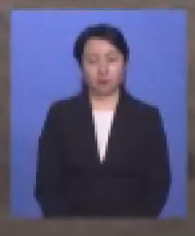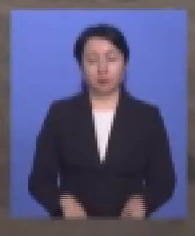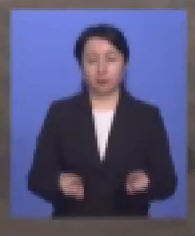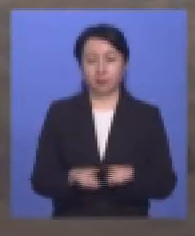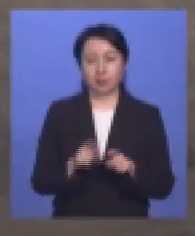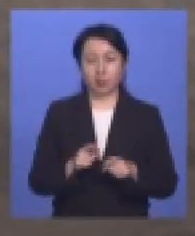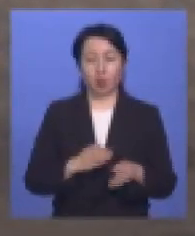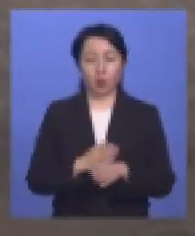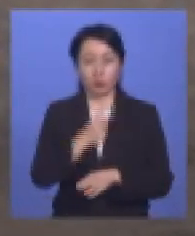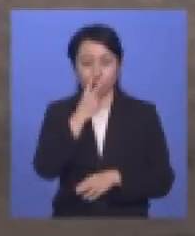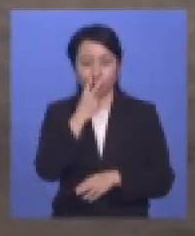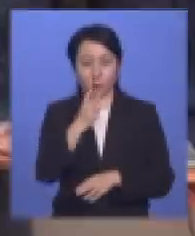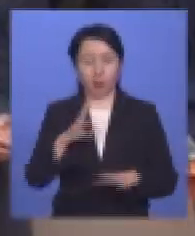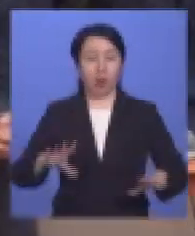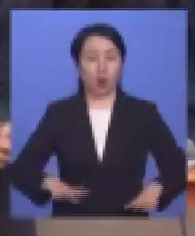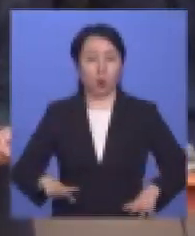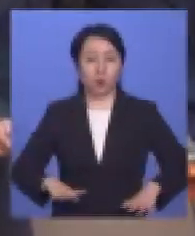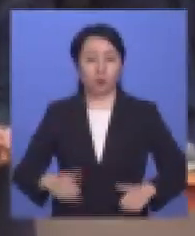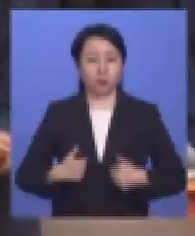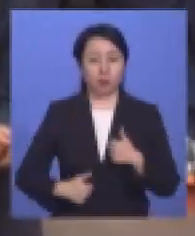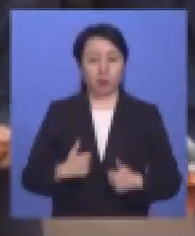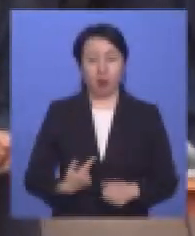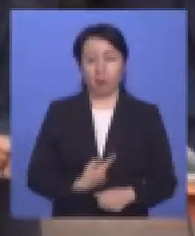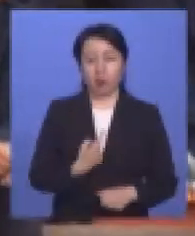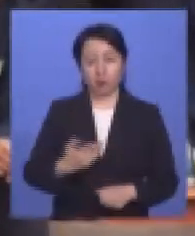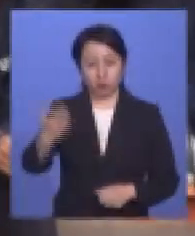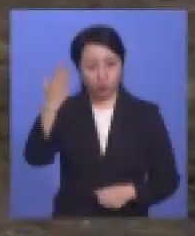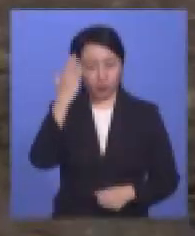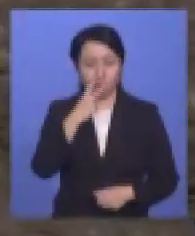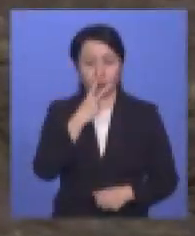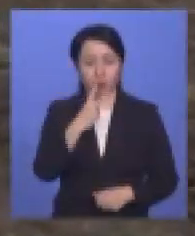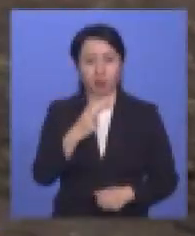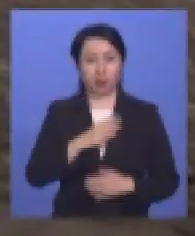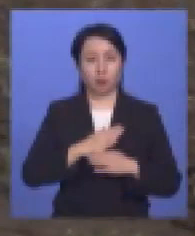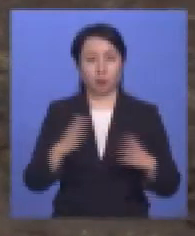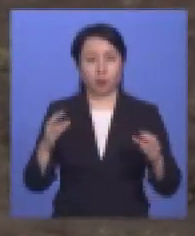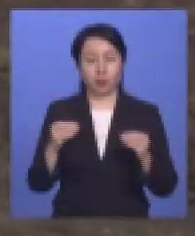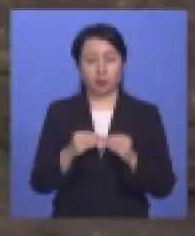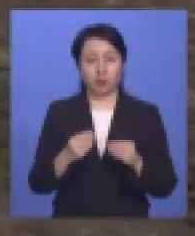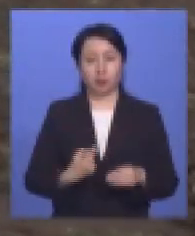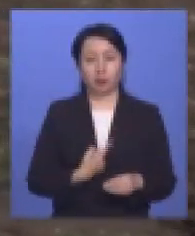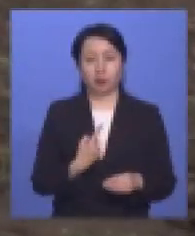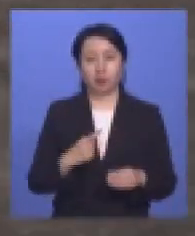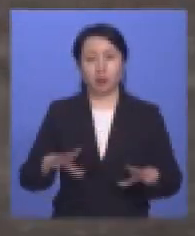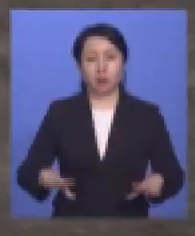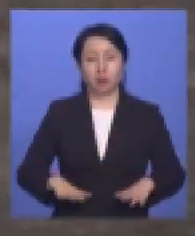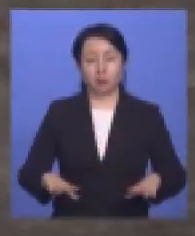Также жители и гости насладились конным забегом. Мастерство и талант продемонстрировали более 10 профессиональных